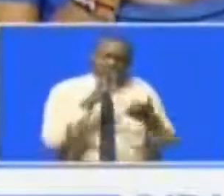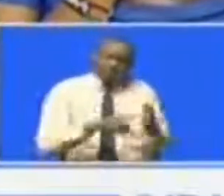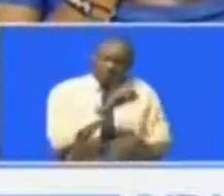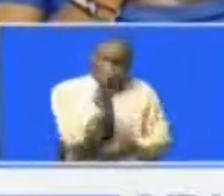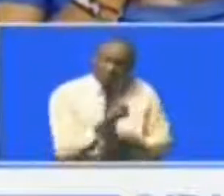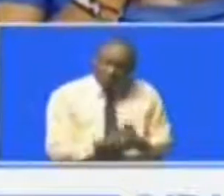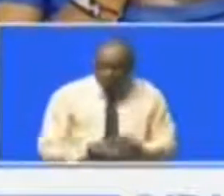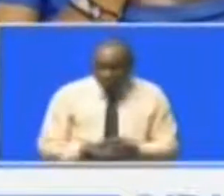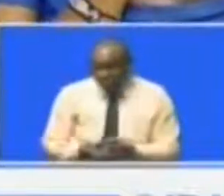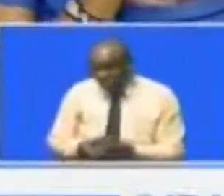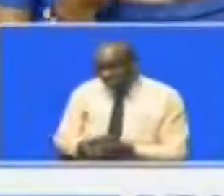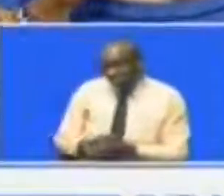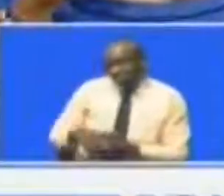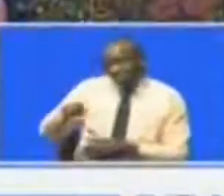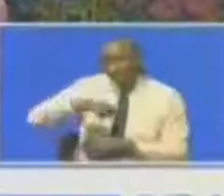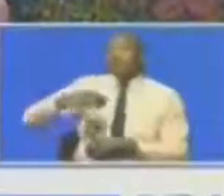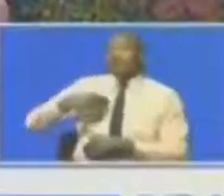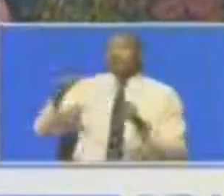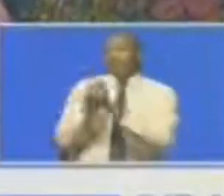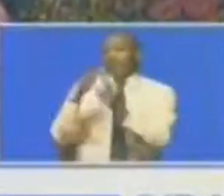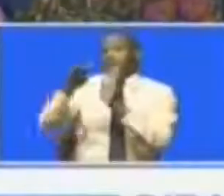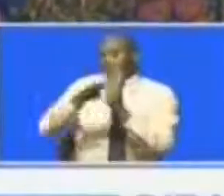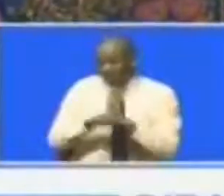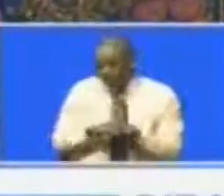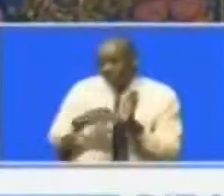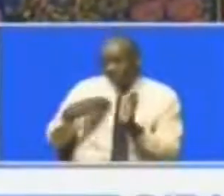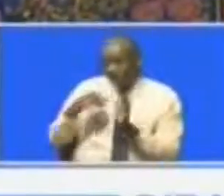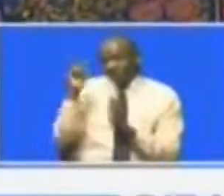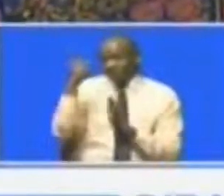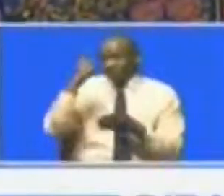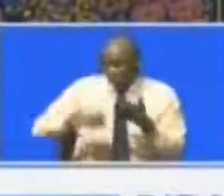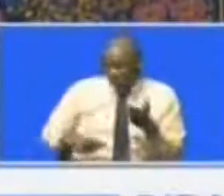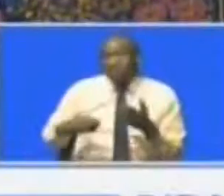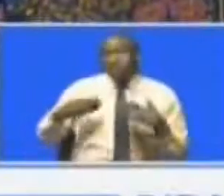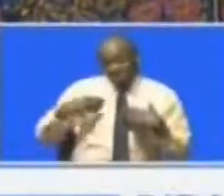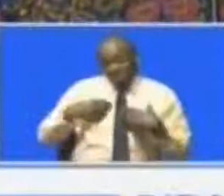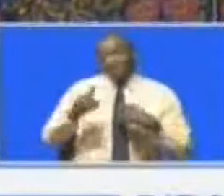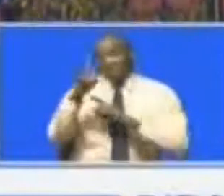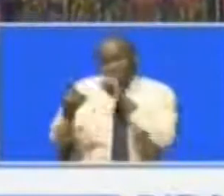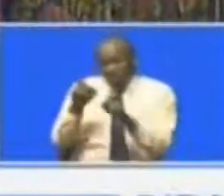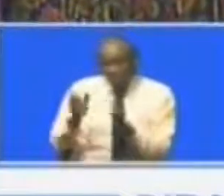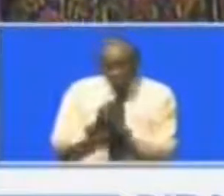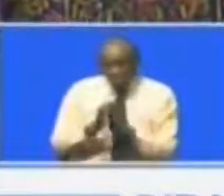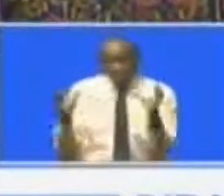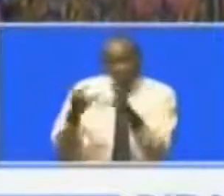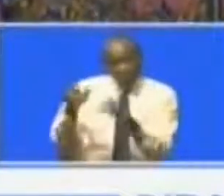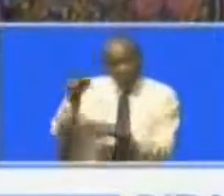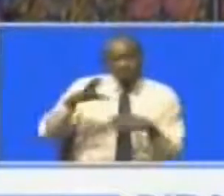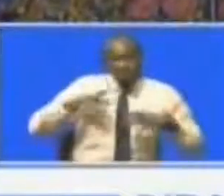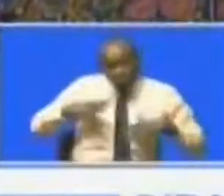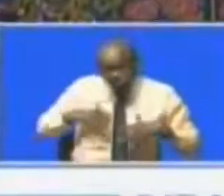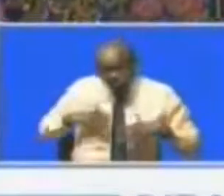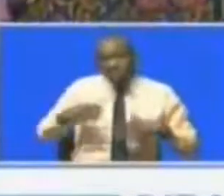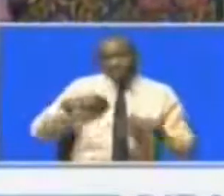mnakifanya? Tuko na vipindi mbalimbali ambavyo tunafanya. Ya kwanza ni kuwa na mahojiano na jamii hii ya Kisamburu